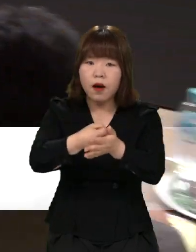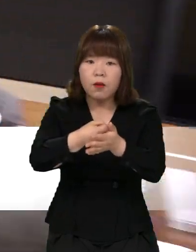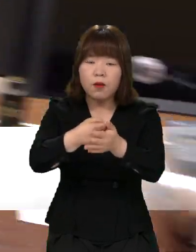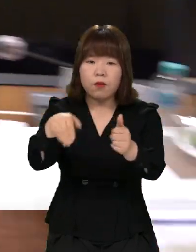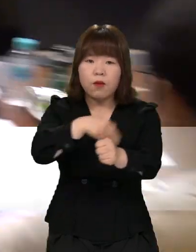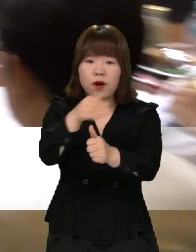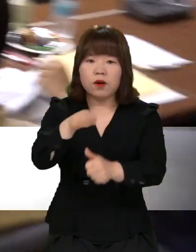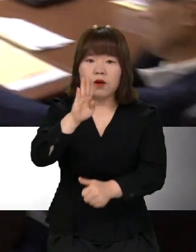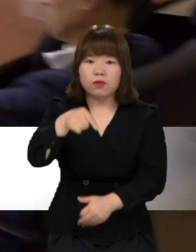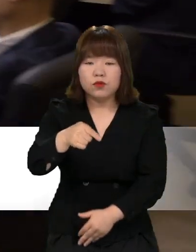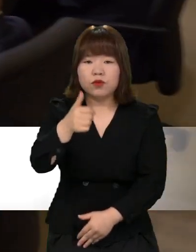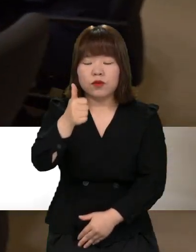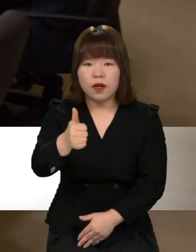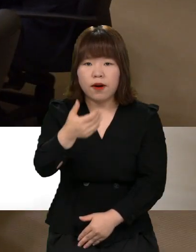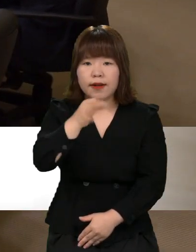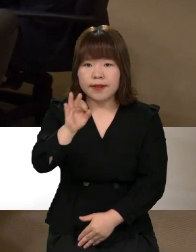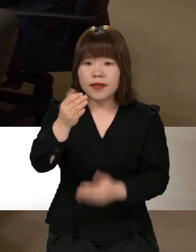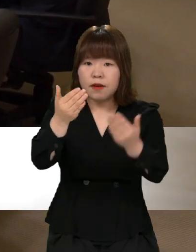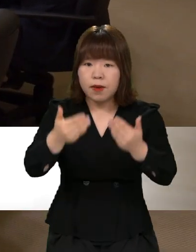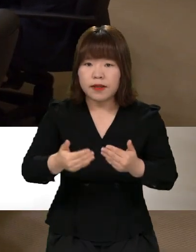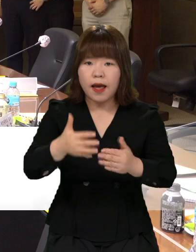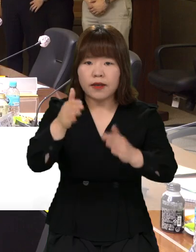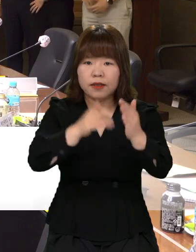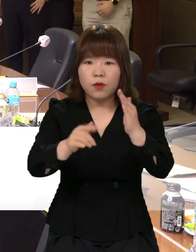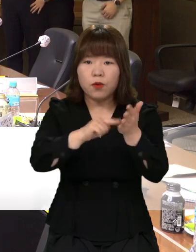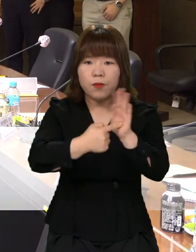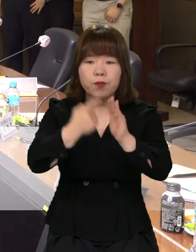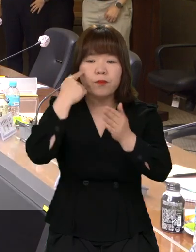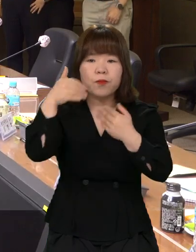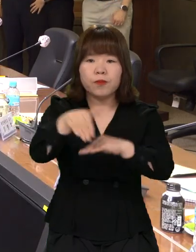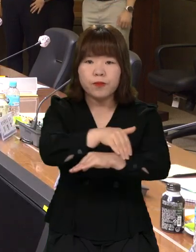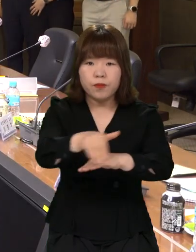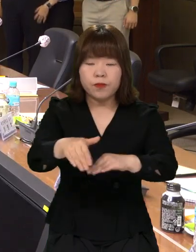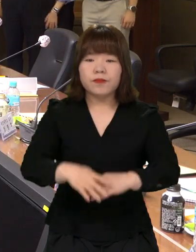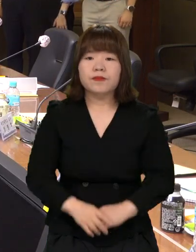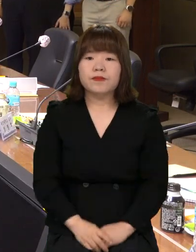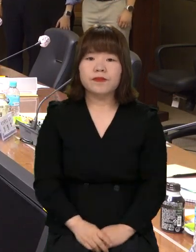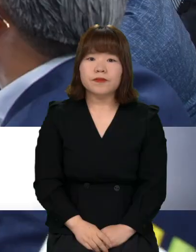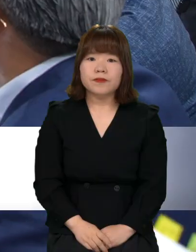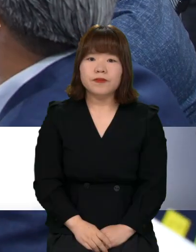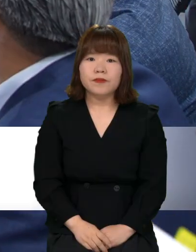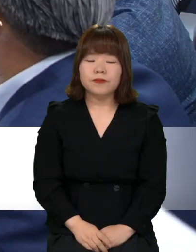확정하고 환경부 장관의 승인을 받아 최종 고시할 예정입니다